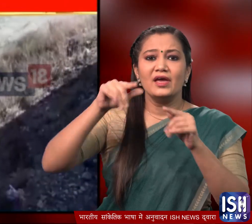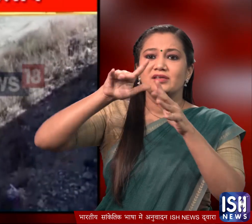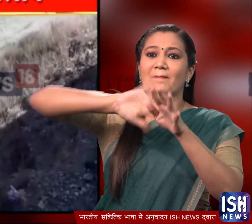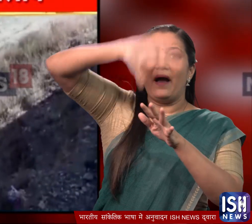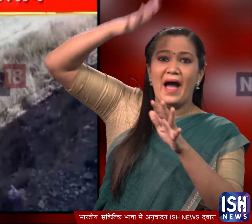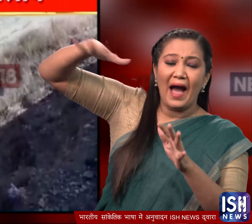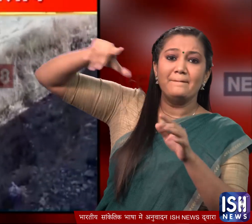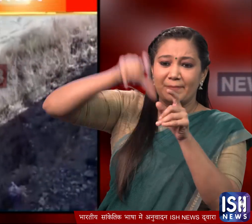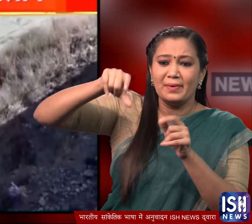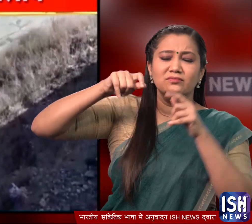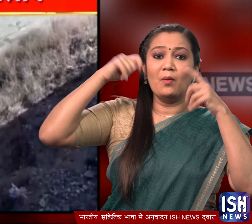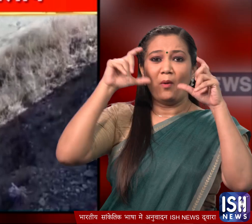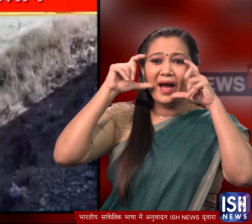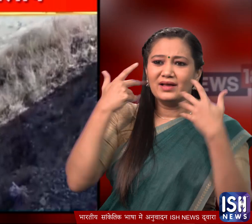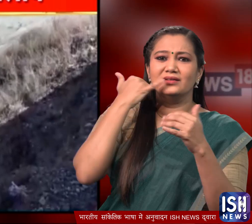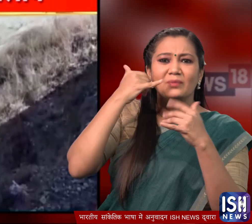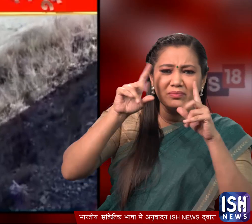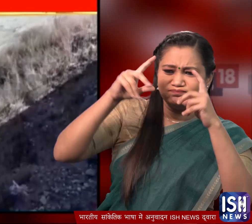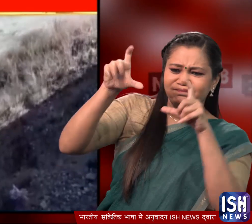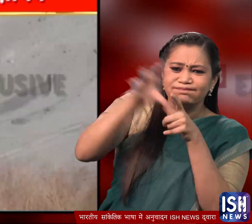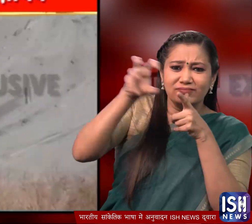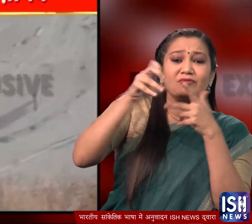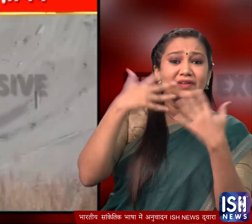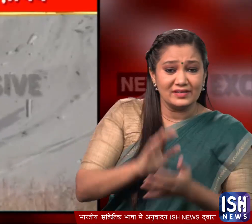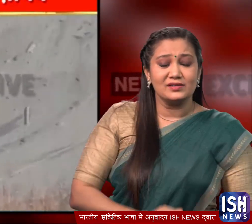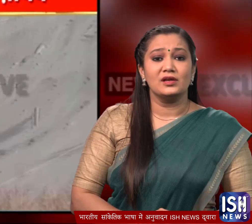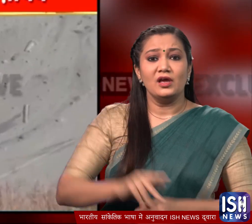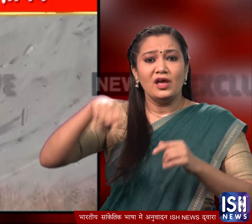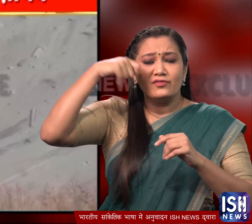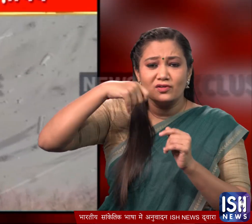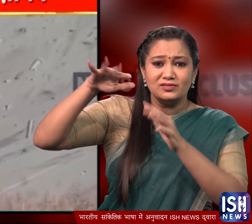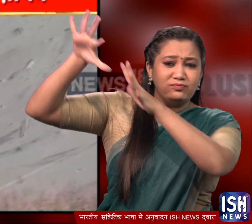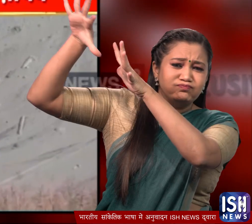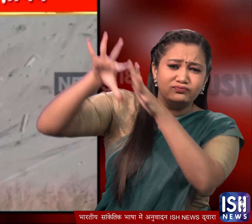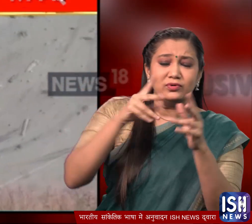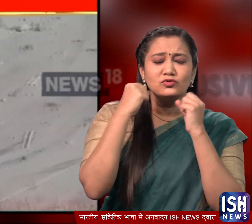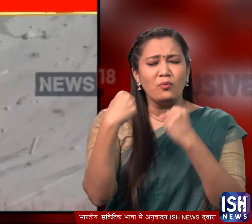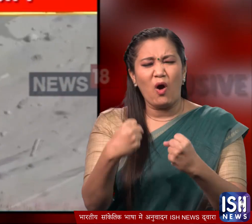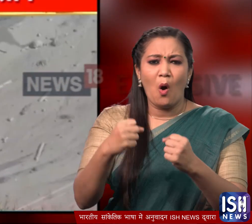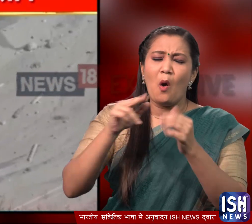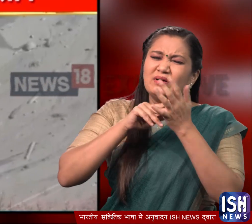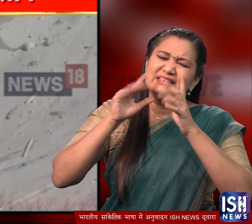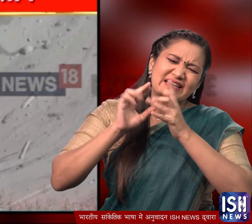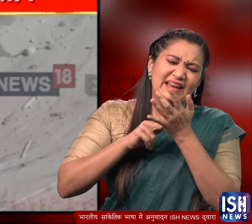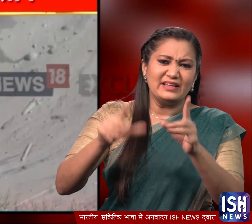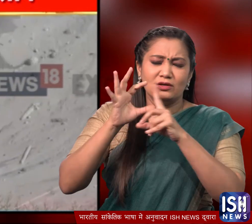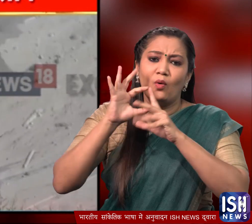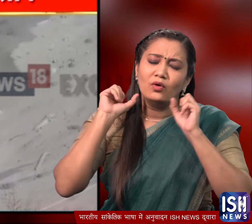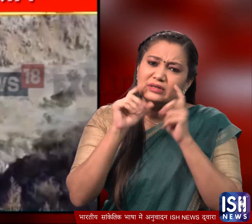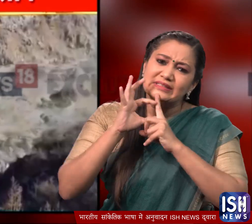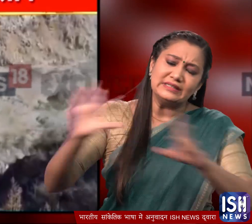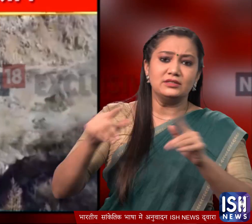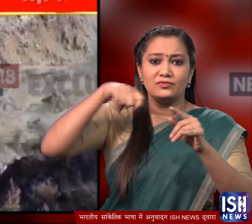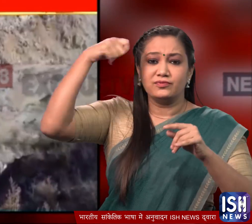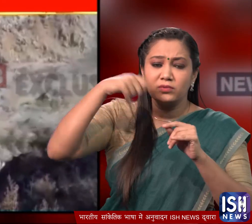जो पहाड़ों की ऊंचाई पर मौजूद लोगों ने मोबाइल फोन में रिकॉर्ड किए। ये ऐसे वीडियो हैं जिनमें सैलाब की ताकत और कुदरत का गुस्सा साफ